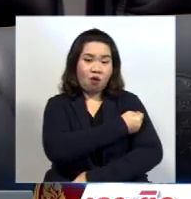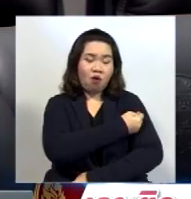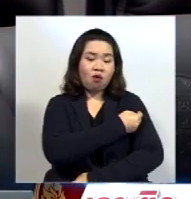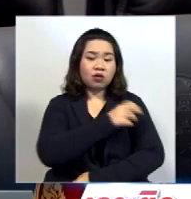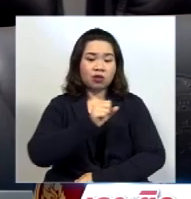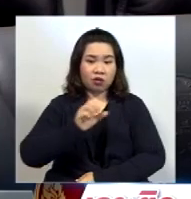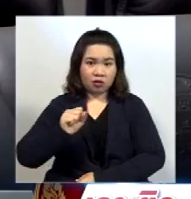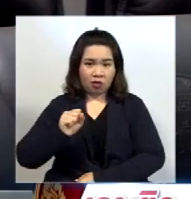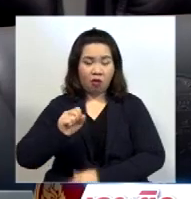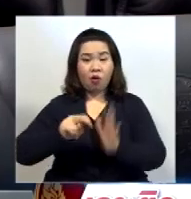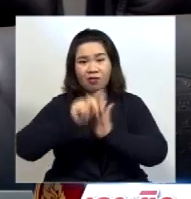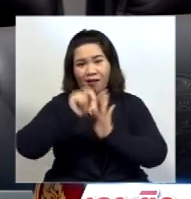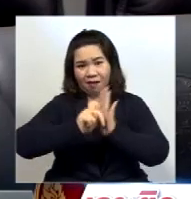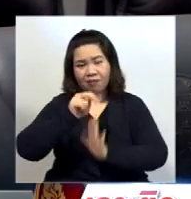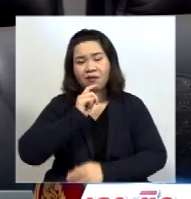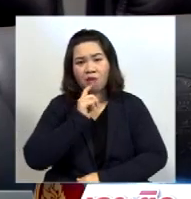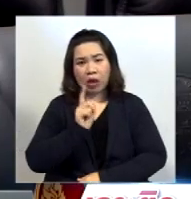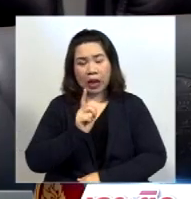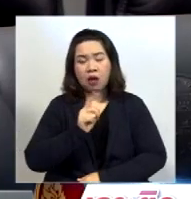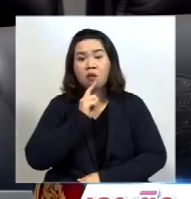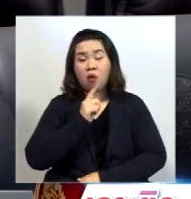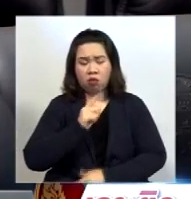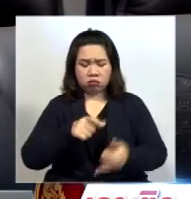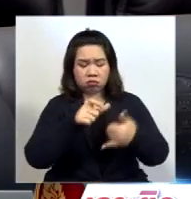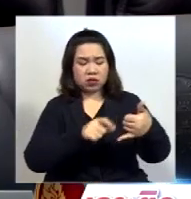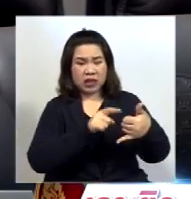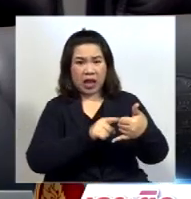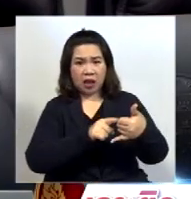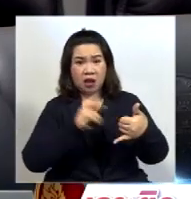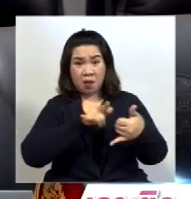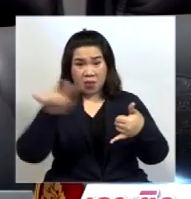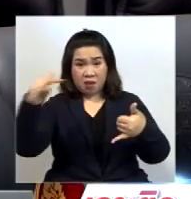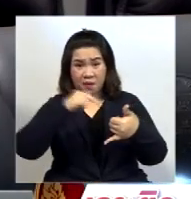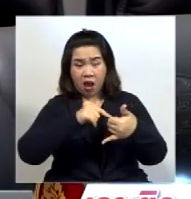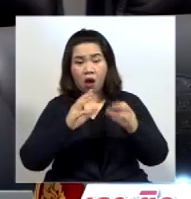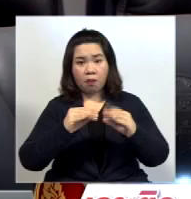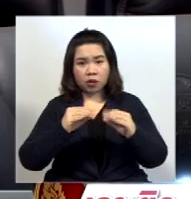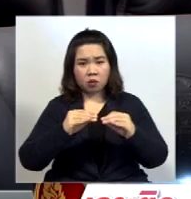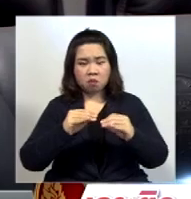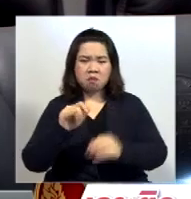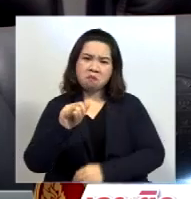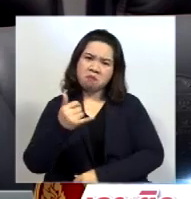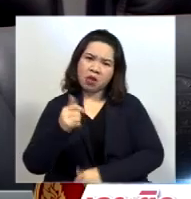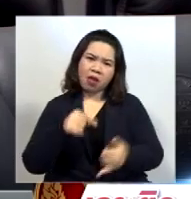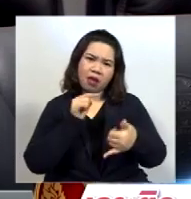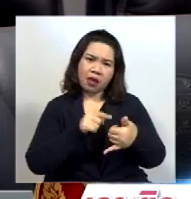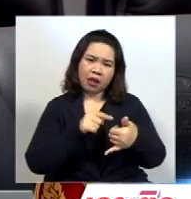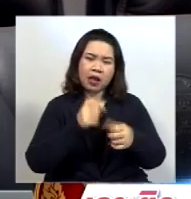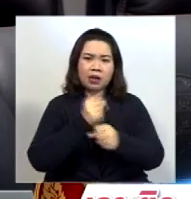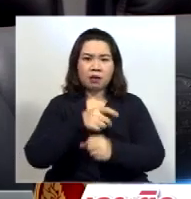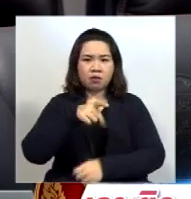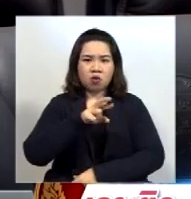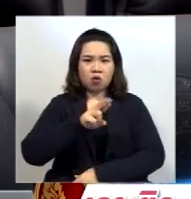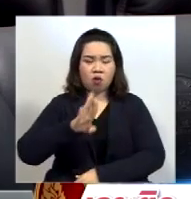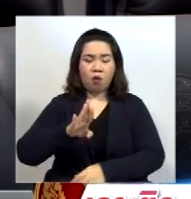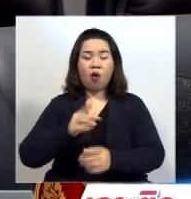ส.น่านพรรคเพื่อไทยเองก็มองว่าการเข้ามาประชุมของส.ส.ที่เดินทางไปญี่ปุ่นอาจเข้าข่ายไม่ปฏิบัติตามพรบ.ควบคุ